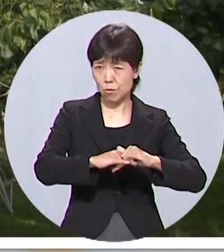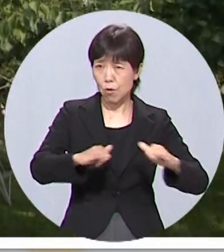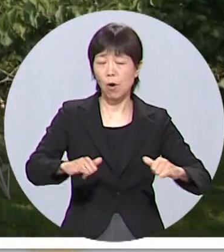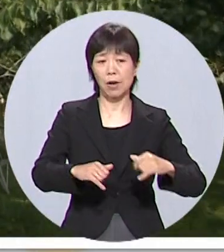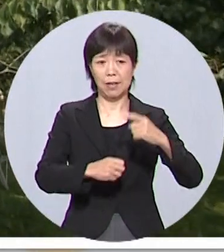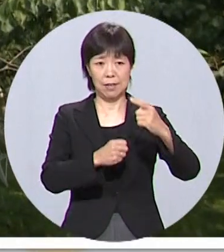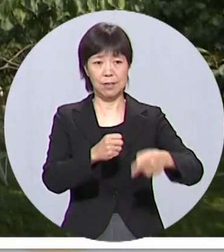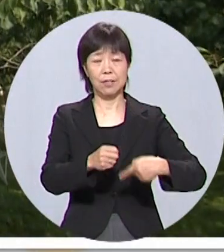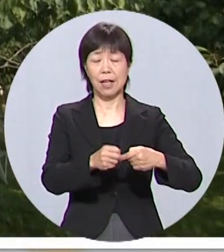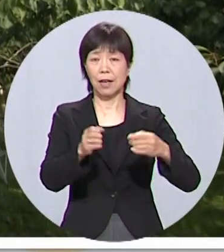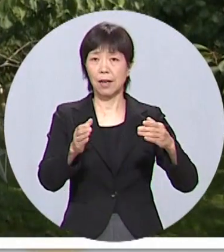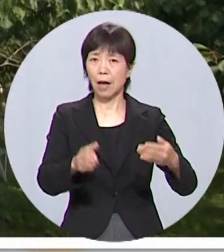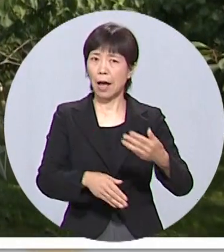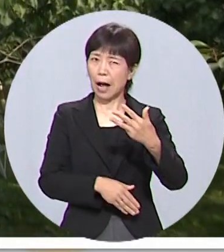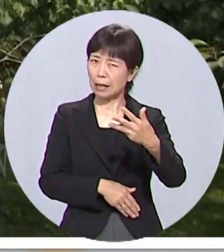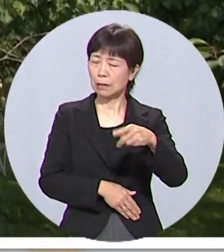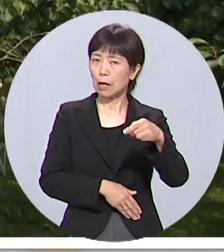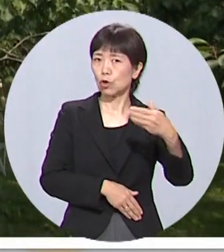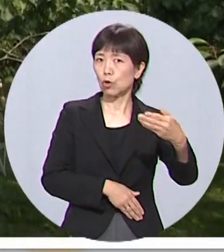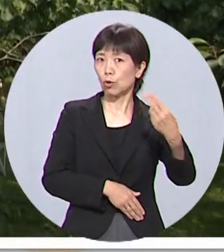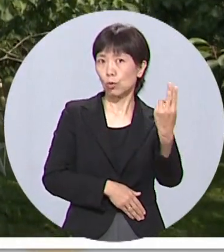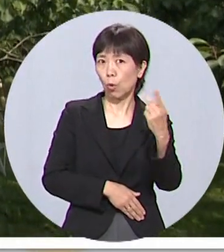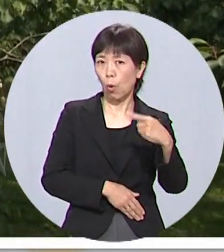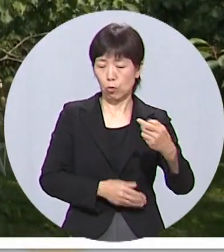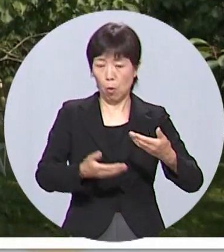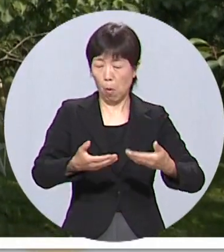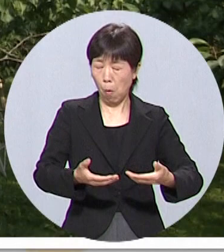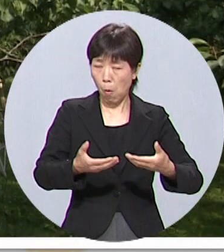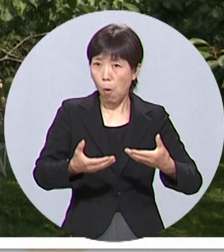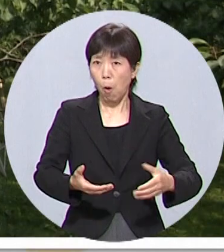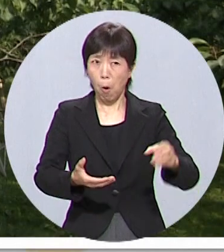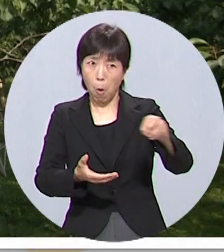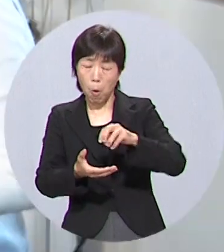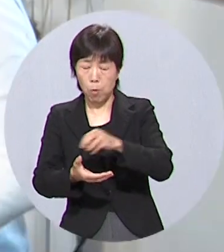間8トンから9トンもの梅が収穫できるそうですよ。